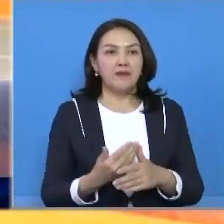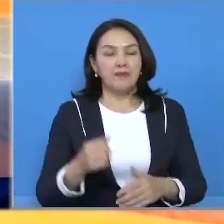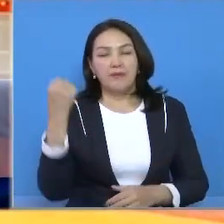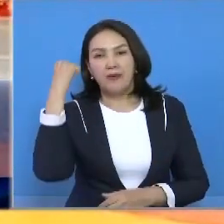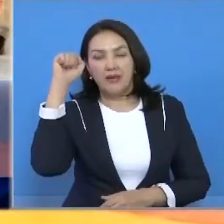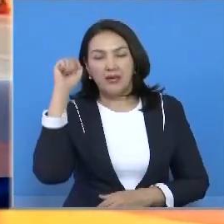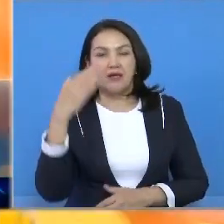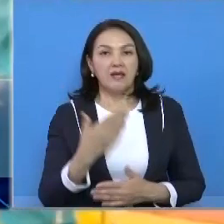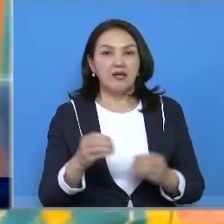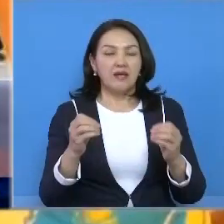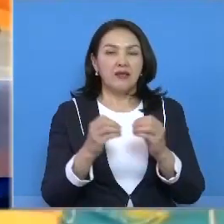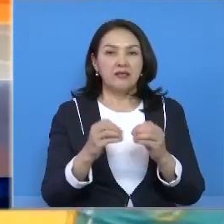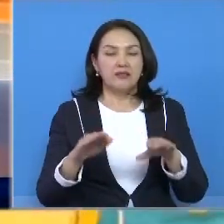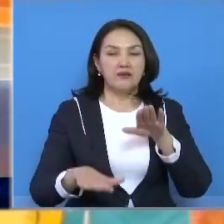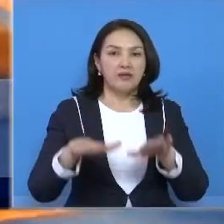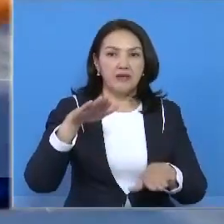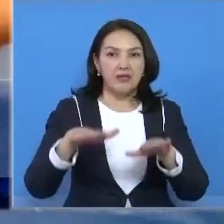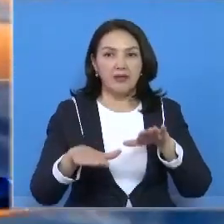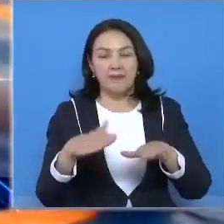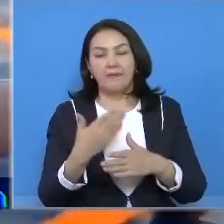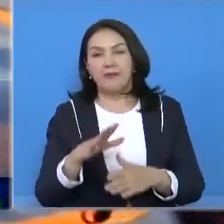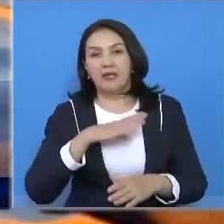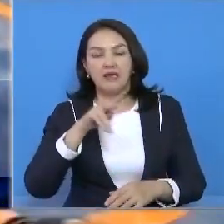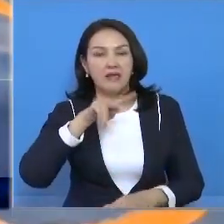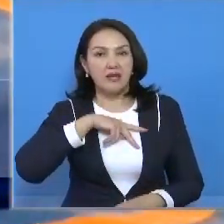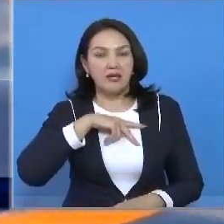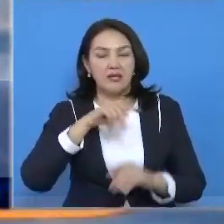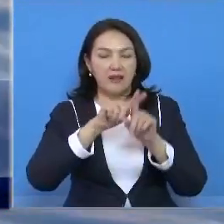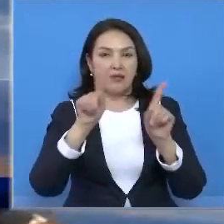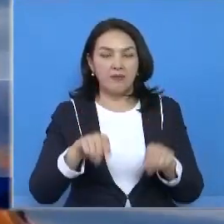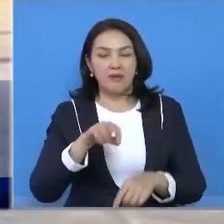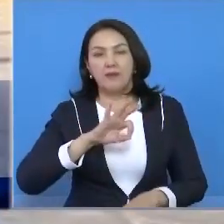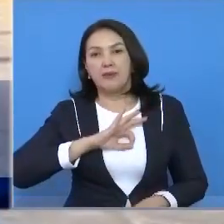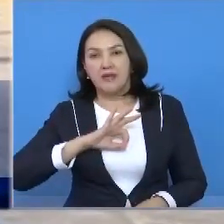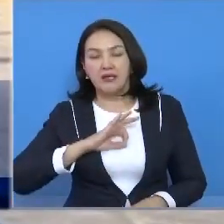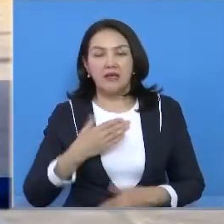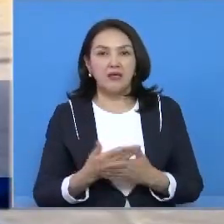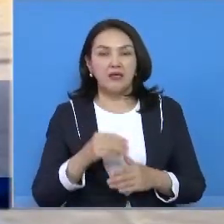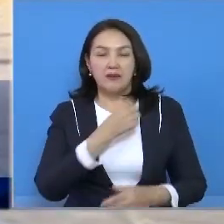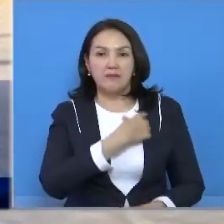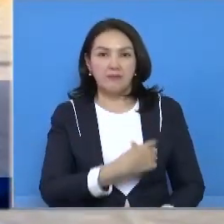победители и призеры в 10 весовых категориях. Они были награждены кубками, медалями и дипломами.